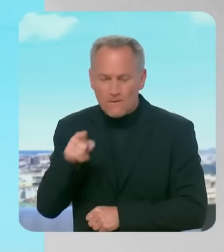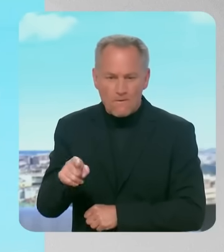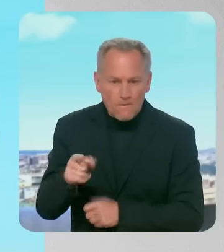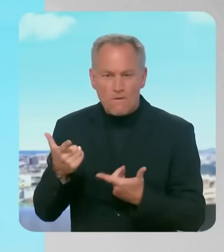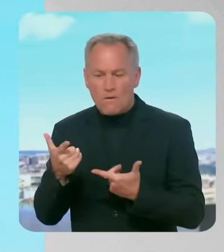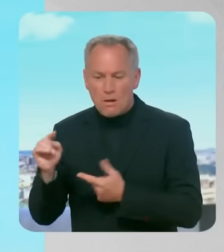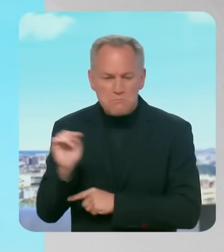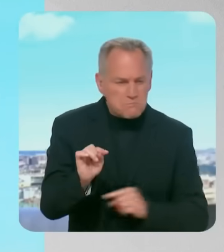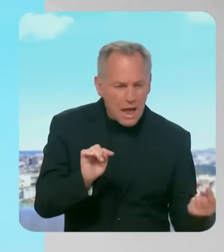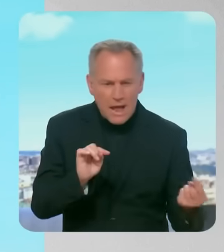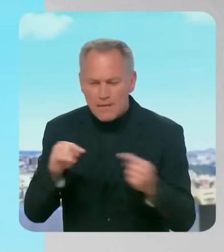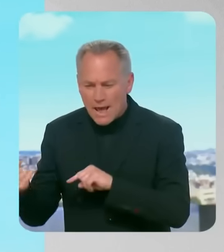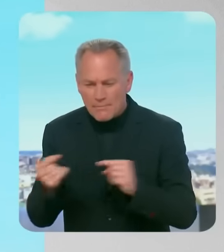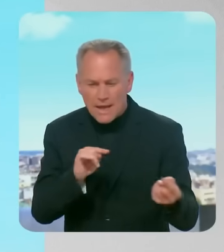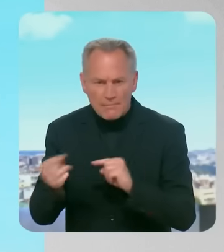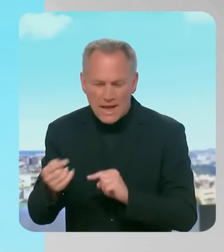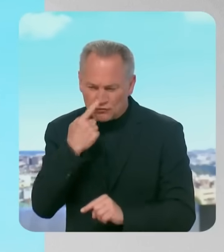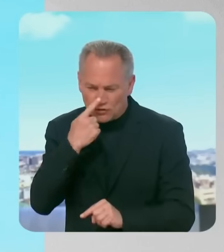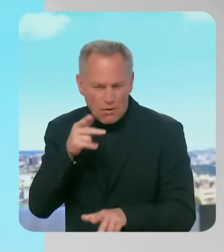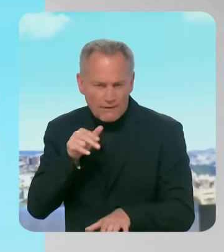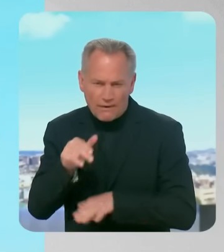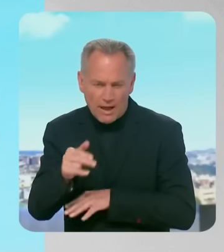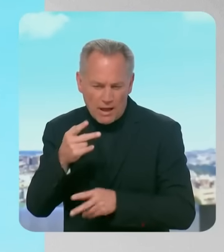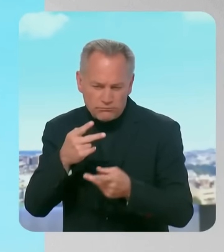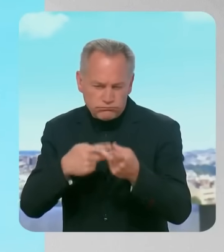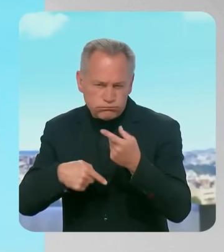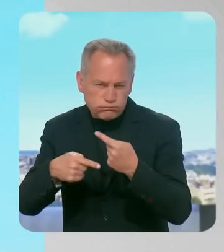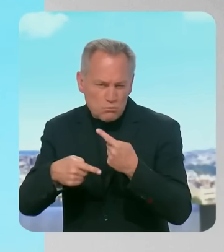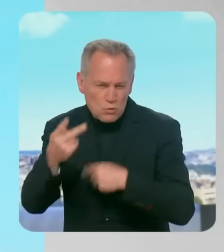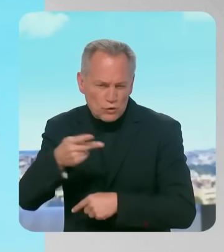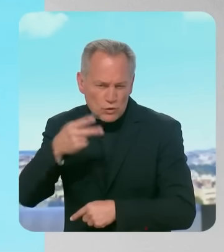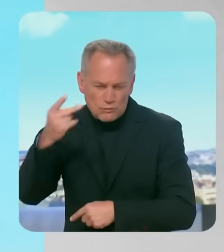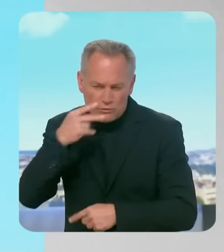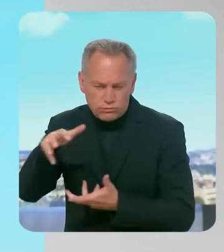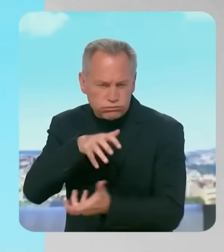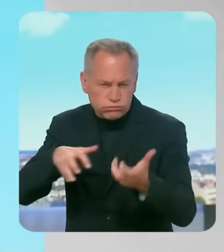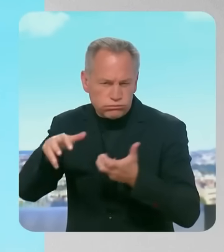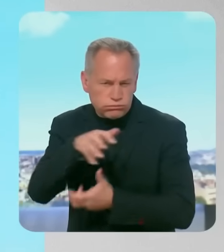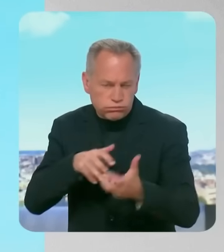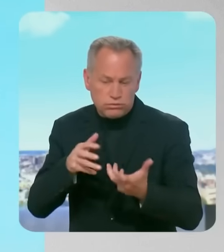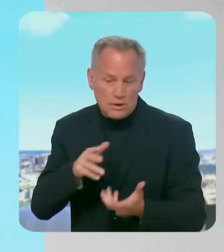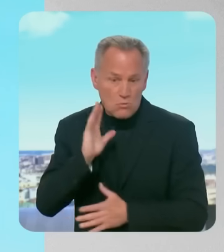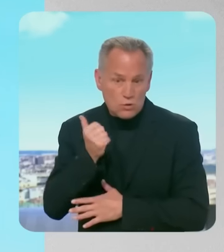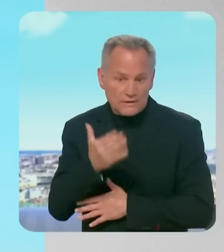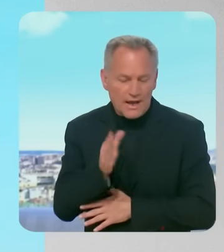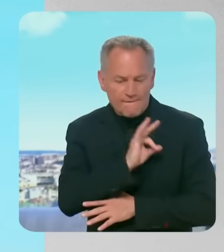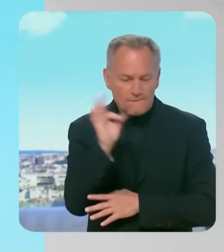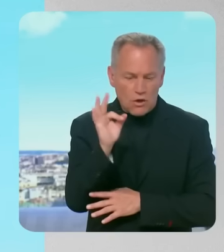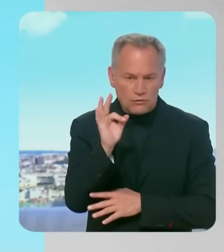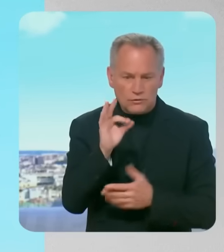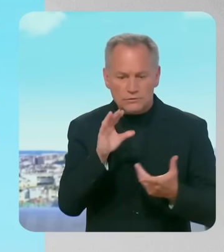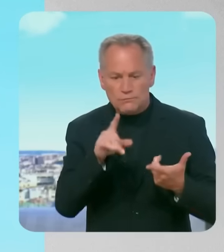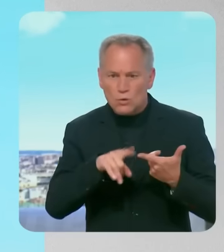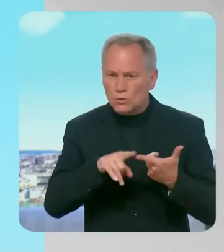riposte, de réplique en réplique. Aujourd'hui, c'est toute la région qui est menacée. Et le rôle de la France et de l'Union européenne doit être d'œuvrer